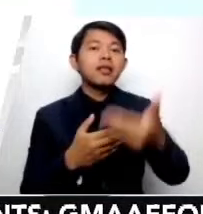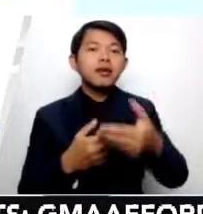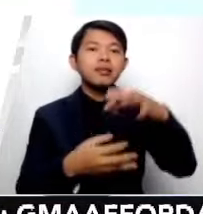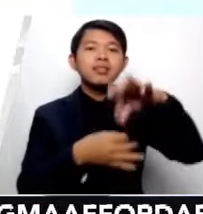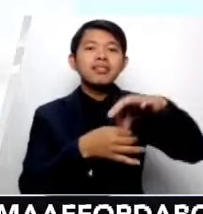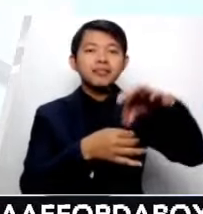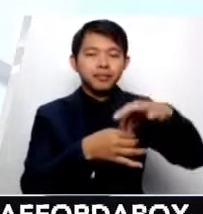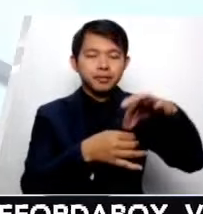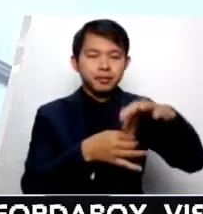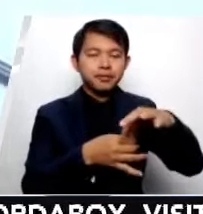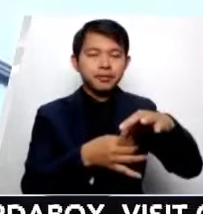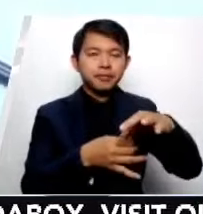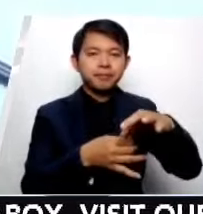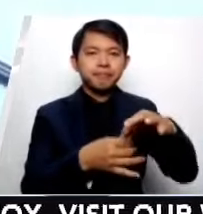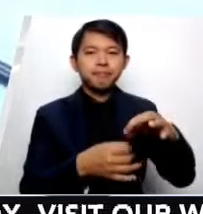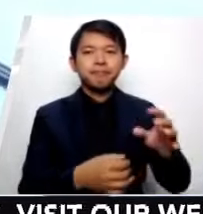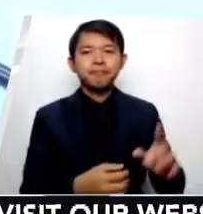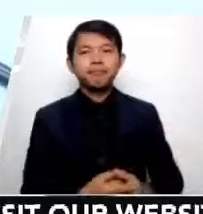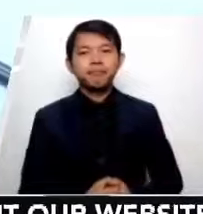eleksyon.